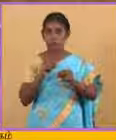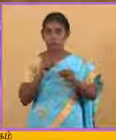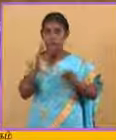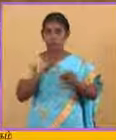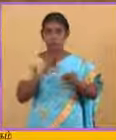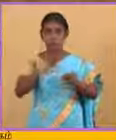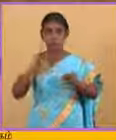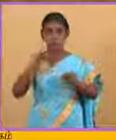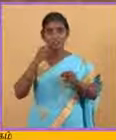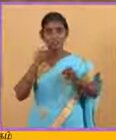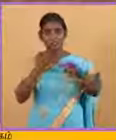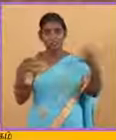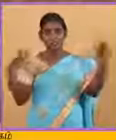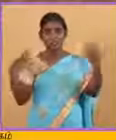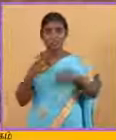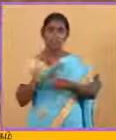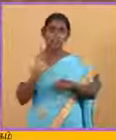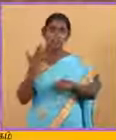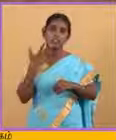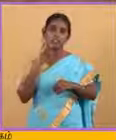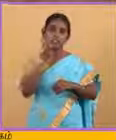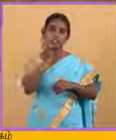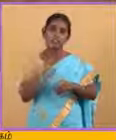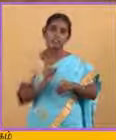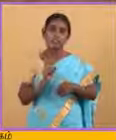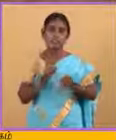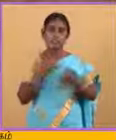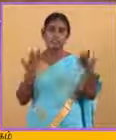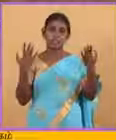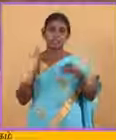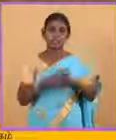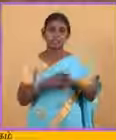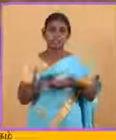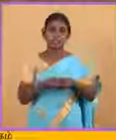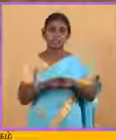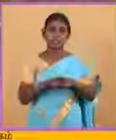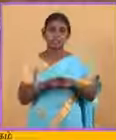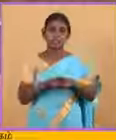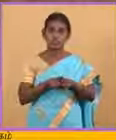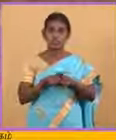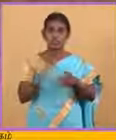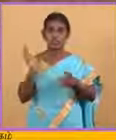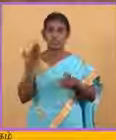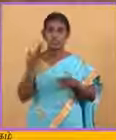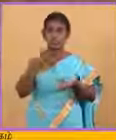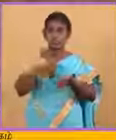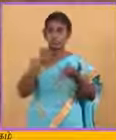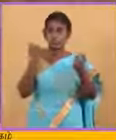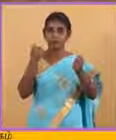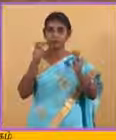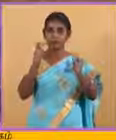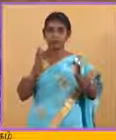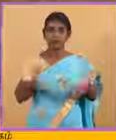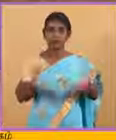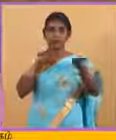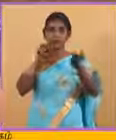செய்ய வேண்டும், புதிய சொற்களை உருவாக்கி கொண்டே இருக்க வேண்டும். அப்பொழுதுதான் தமிழ் மொழியானது நிலைத்த தன்மையும் வளர்ச்சி பெற்ற மொழியாகவும் இருக்க